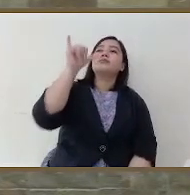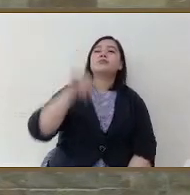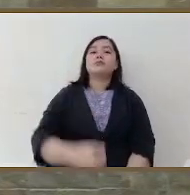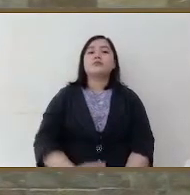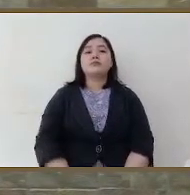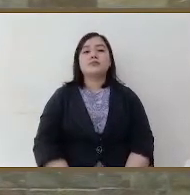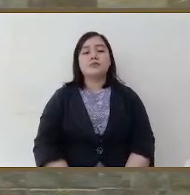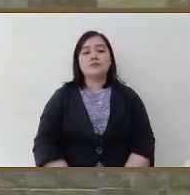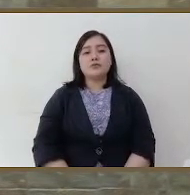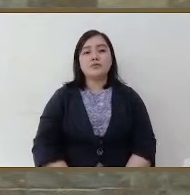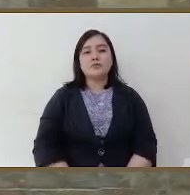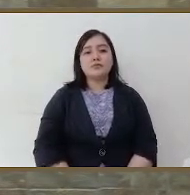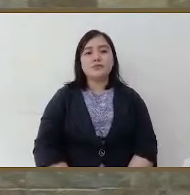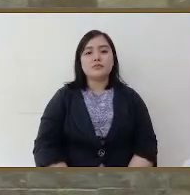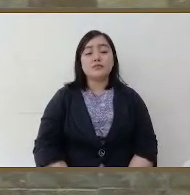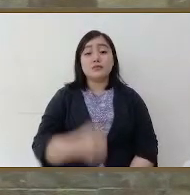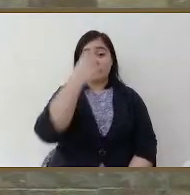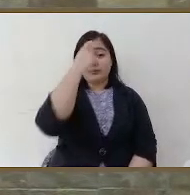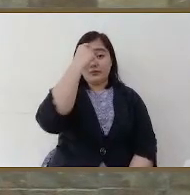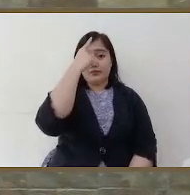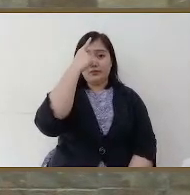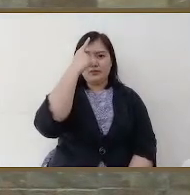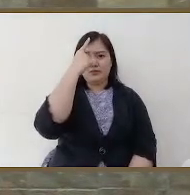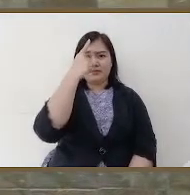Do you understand who's talking to your son?